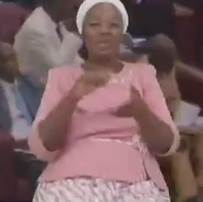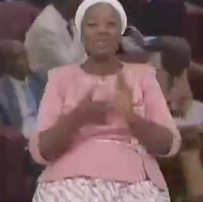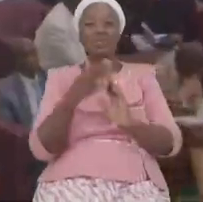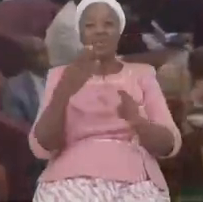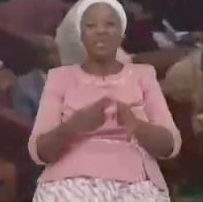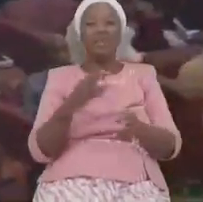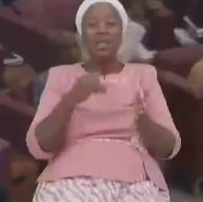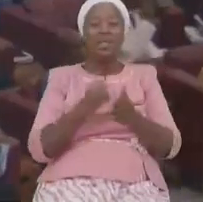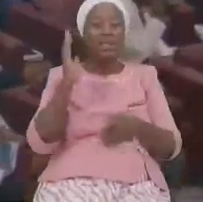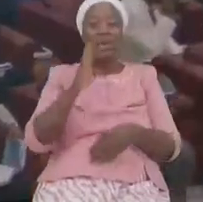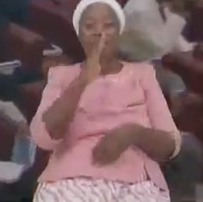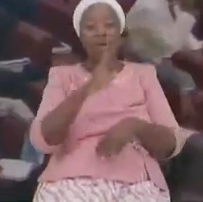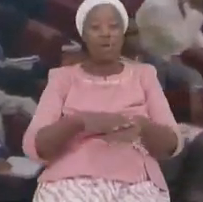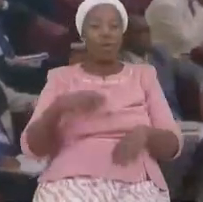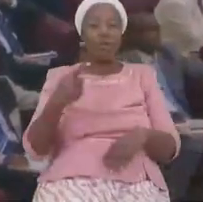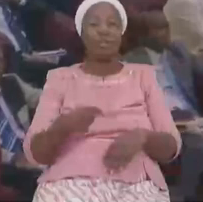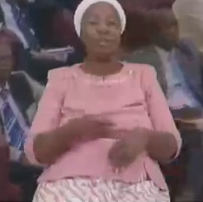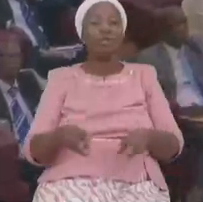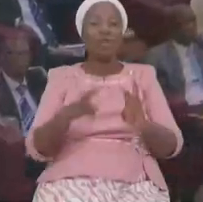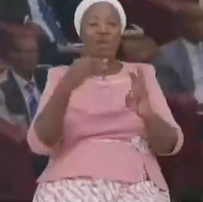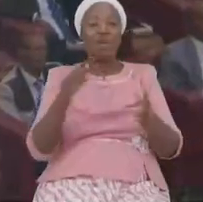la voie sainte.